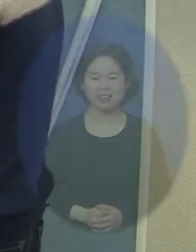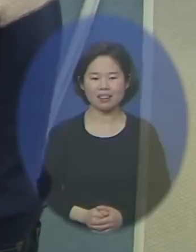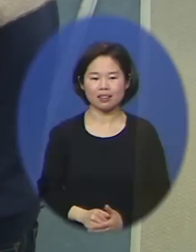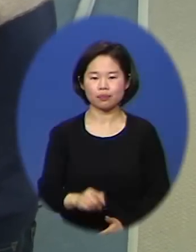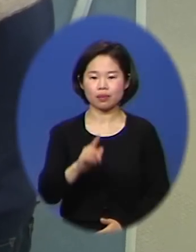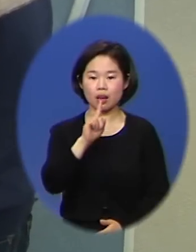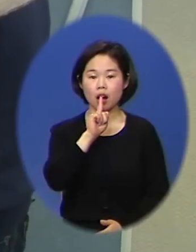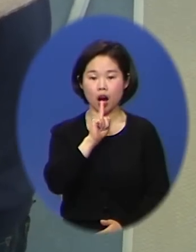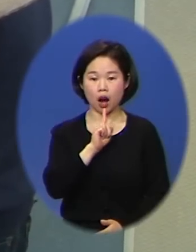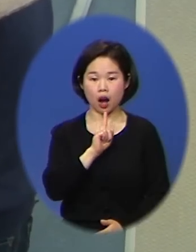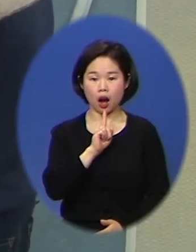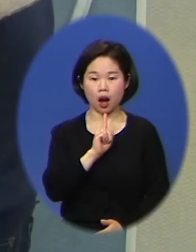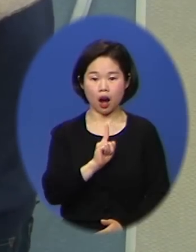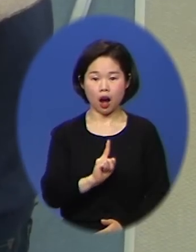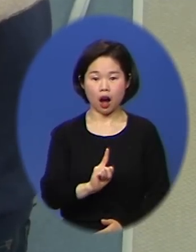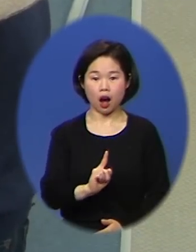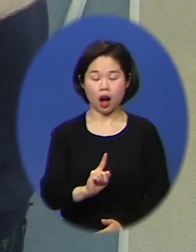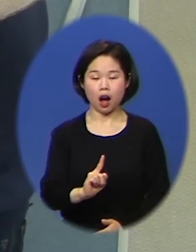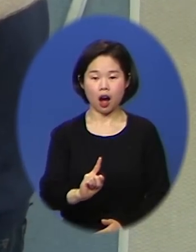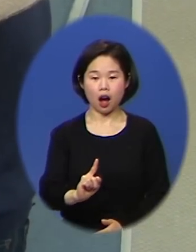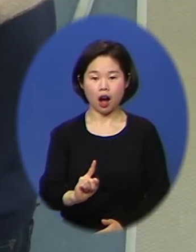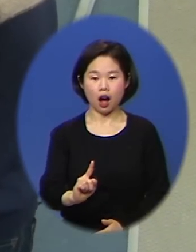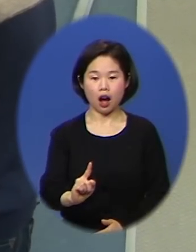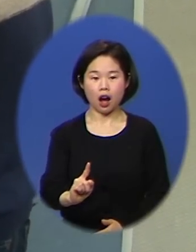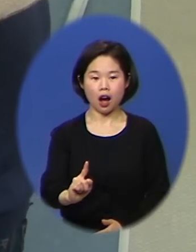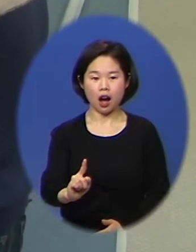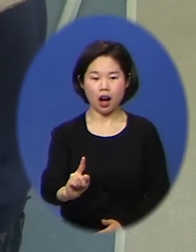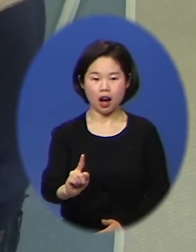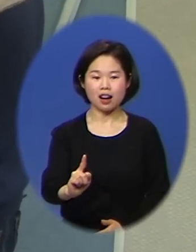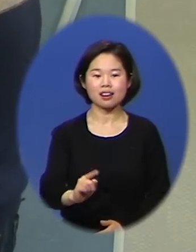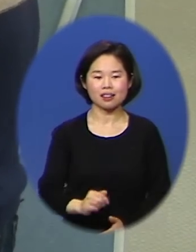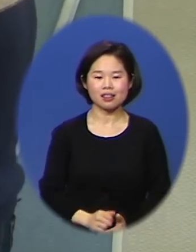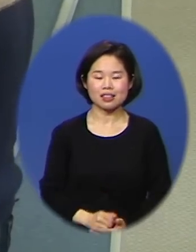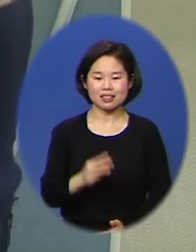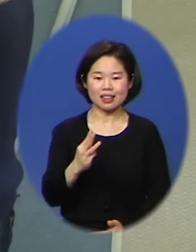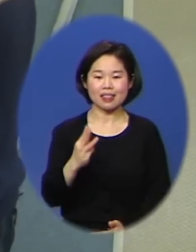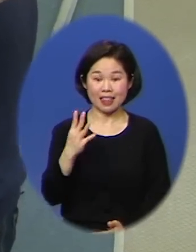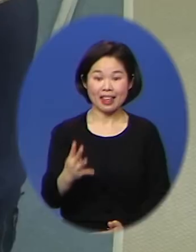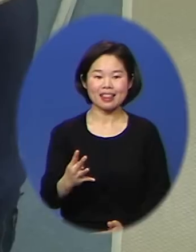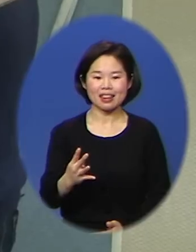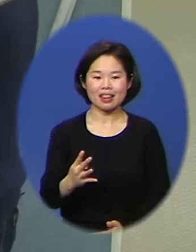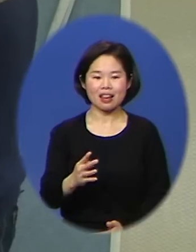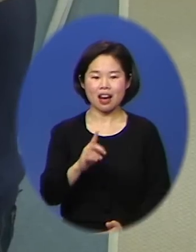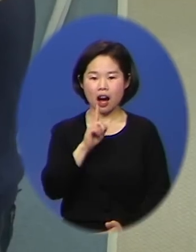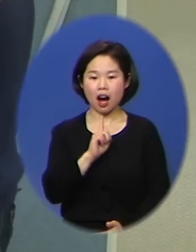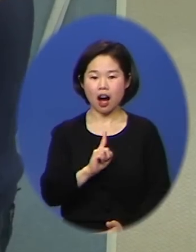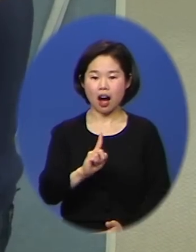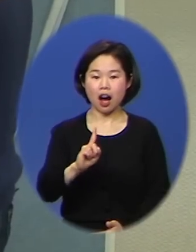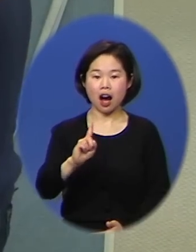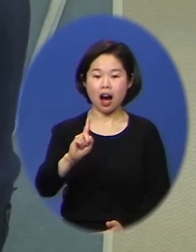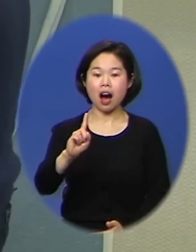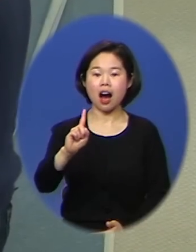조금 더 내리세요. 그렇지! 그렇지. 셋, 넷.